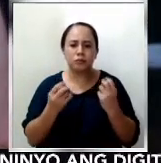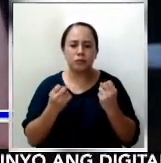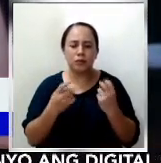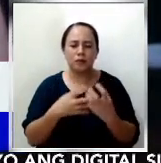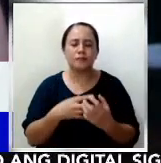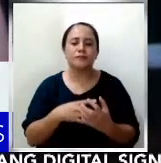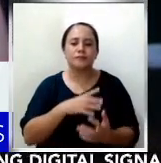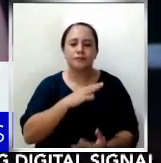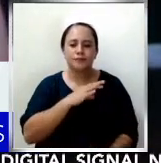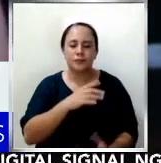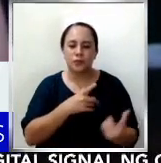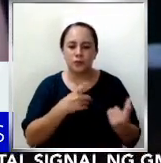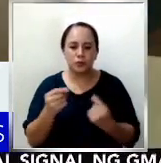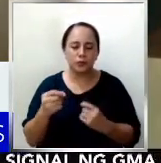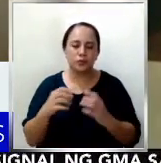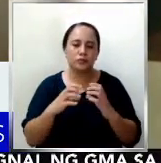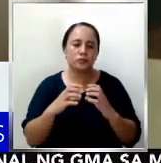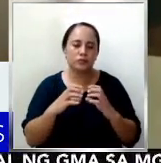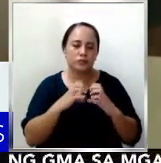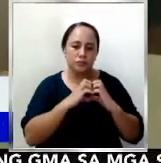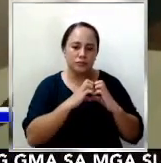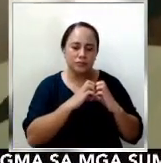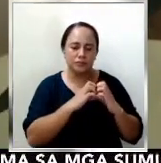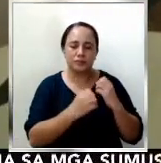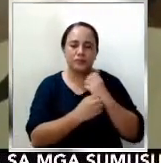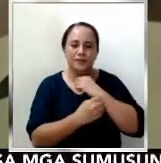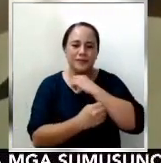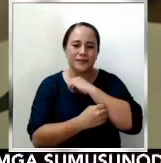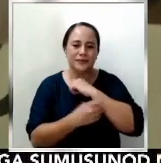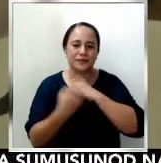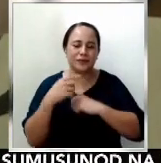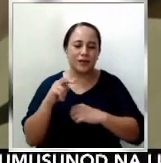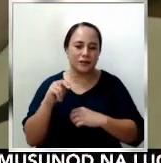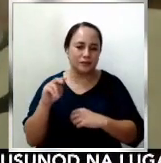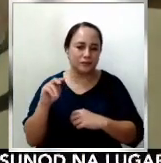ng GMA Kapuso Foundation para sa LN-4 para